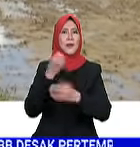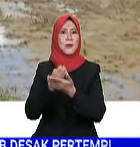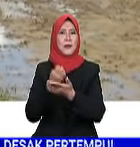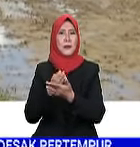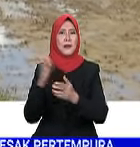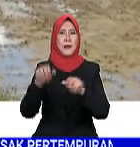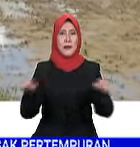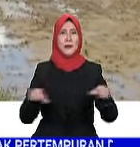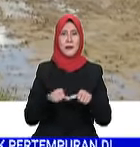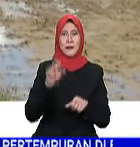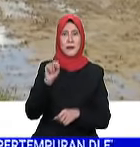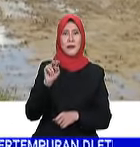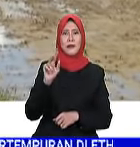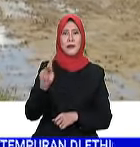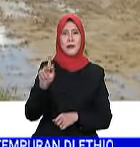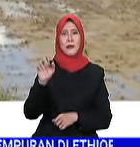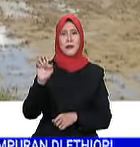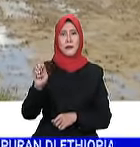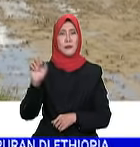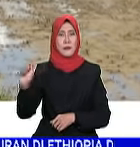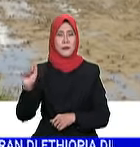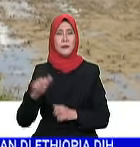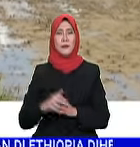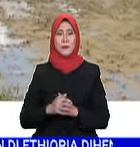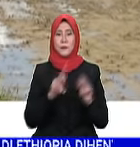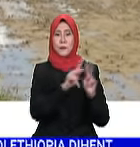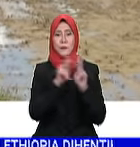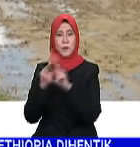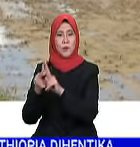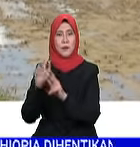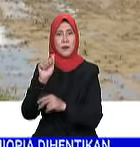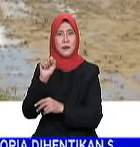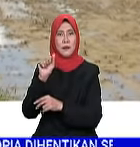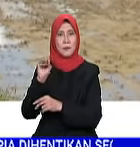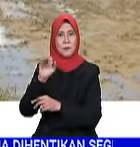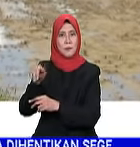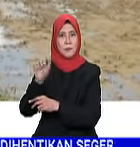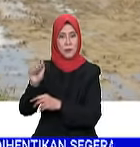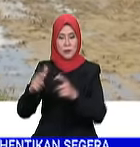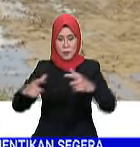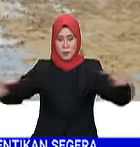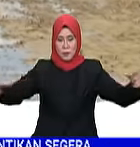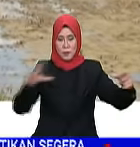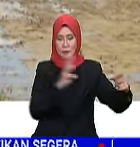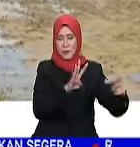Area atau NKEA. Projek Kampung Asam Jawa ini melibatkan kawasan seluas